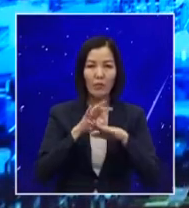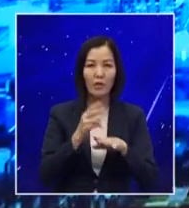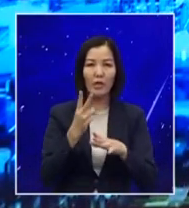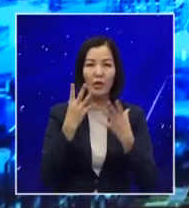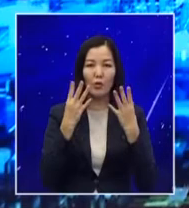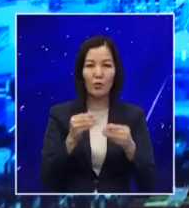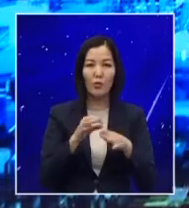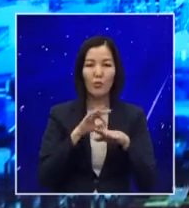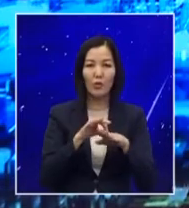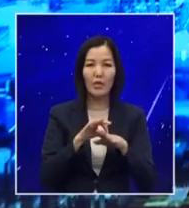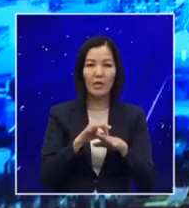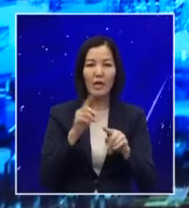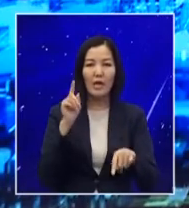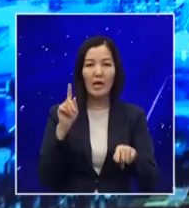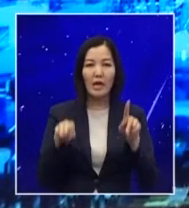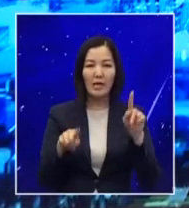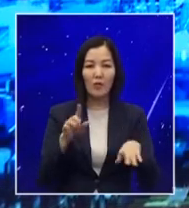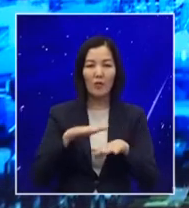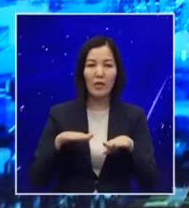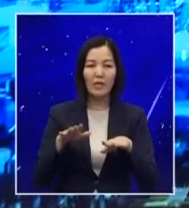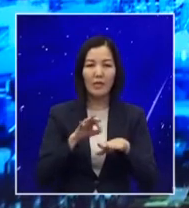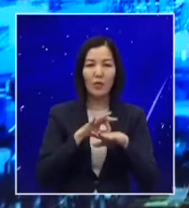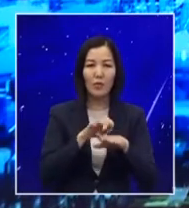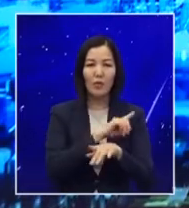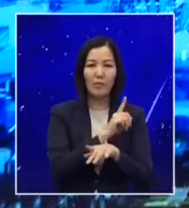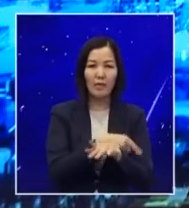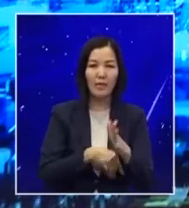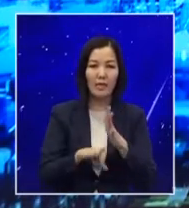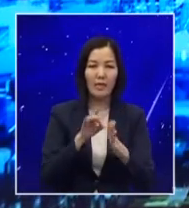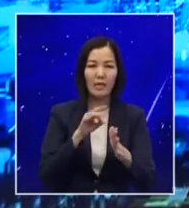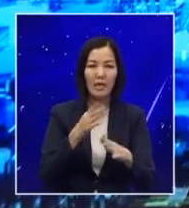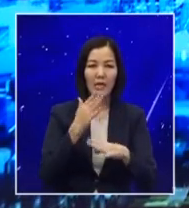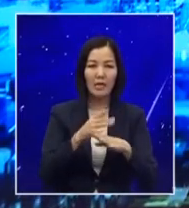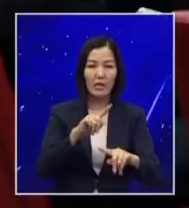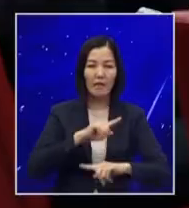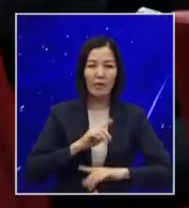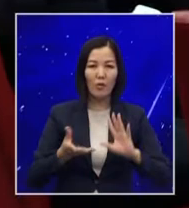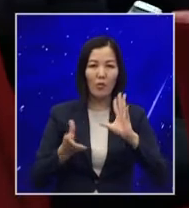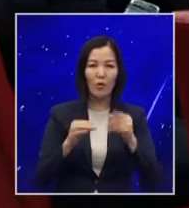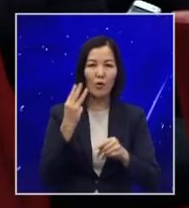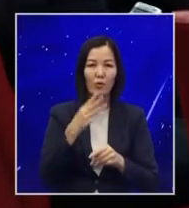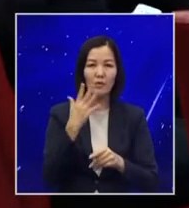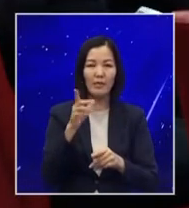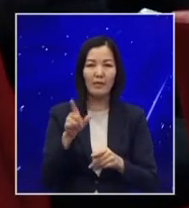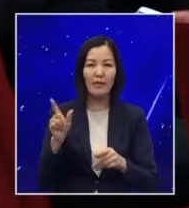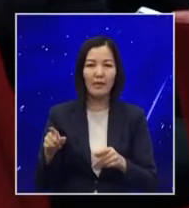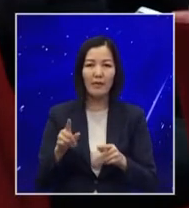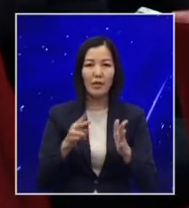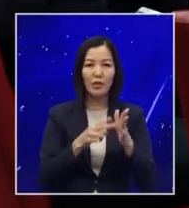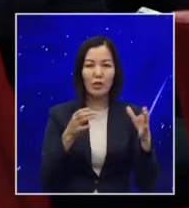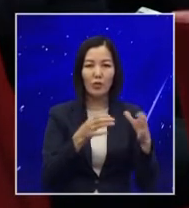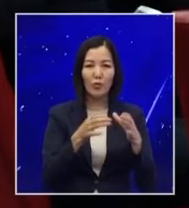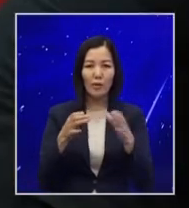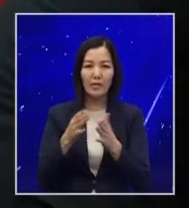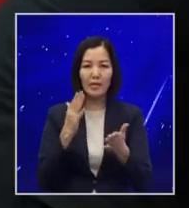Аталмыш жоба облыстың әр ауданында өтіп, мықтылар іріктелген. Жартылай финалдық ойынға бас аяғы 35 адамнан құралған 7 топ